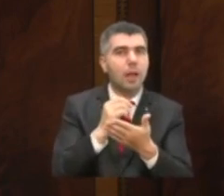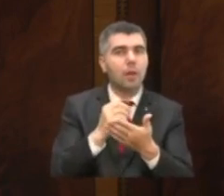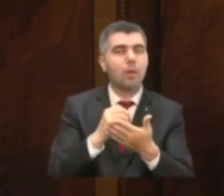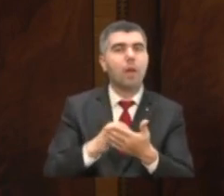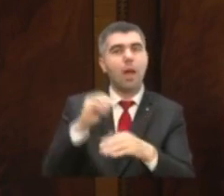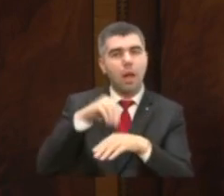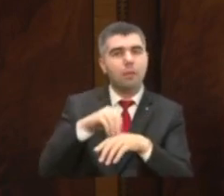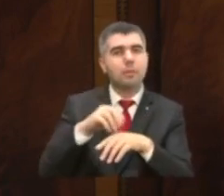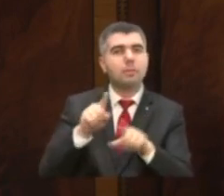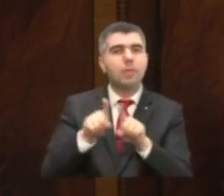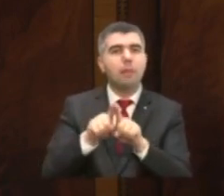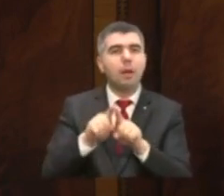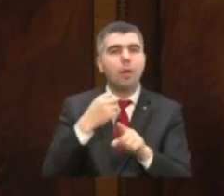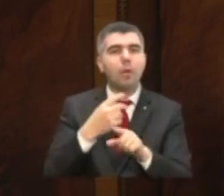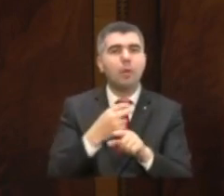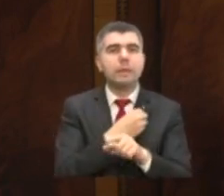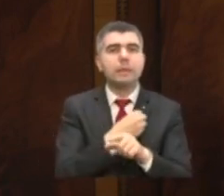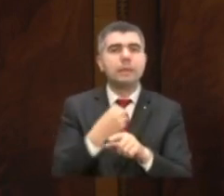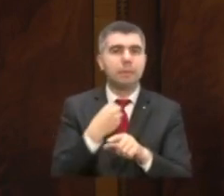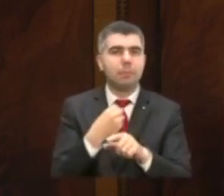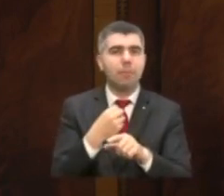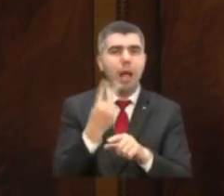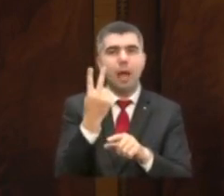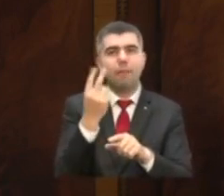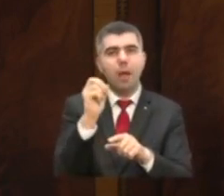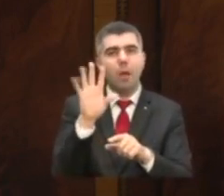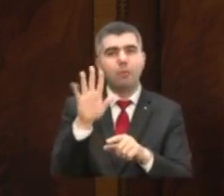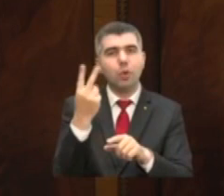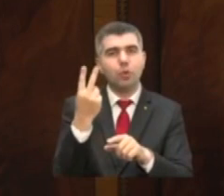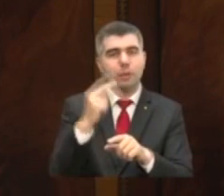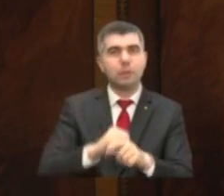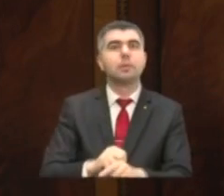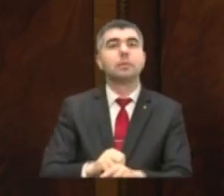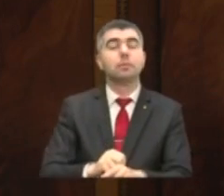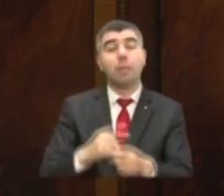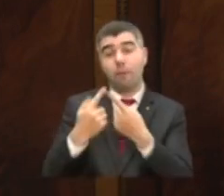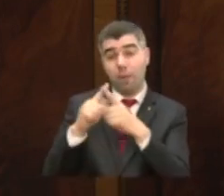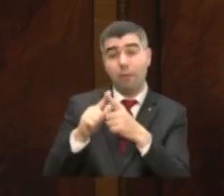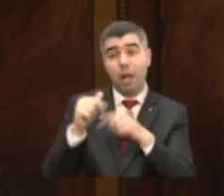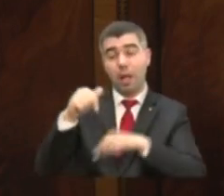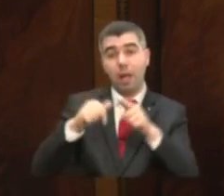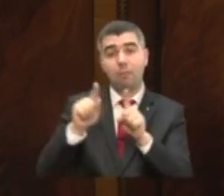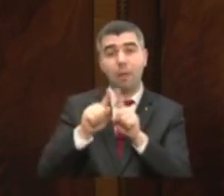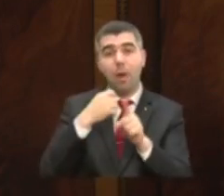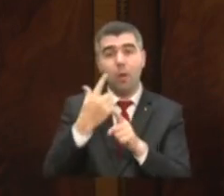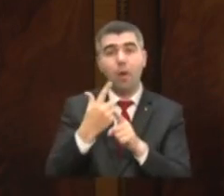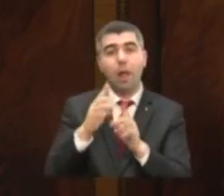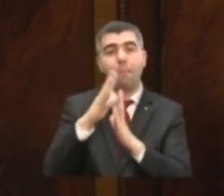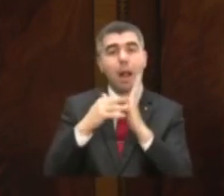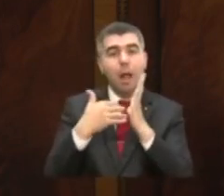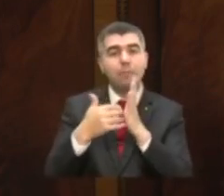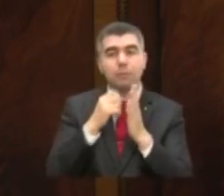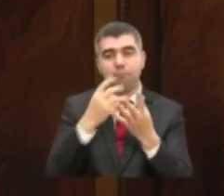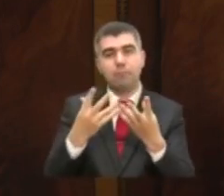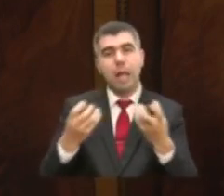قطاع الصحة في إطار مخطط 2025 للصحة، حتى هو عنده عديد من البرامج موجهة للشباب سيتم